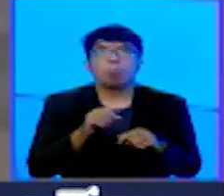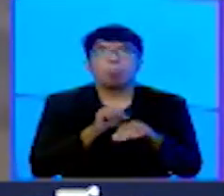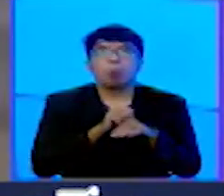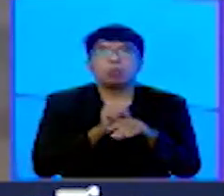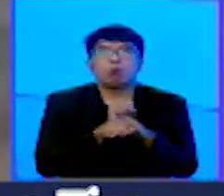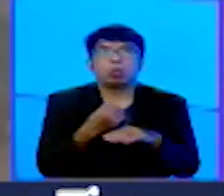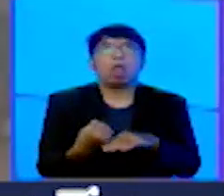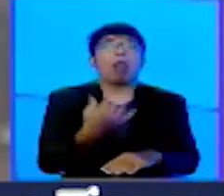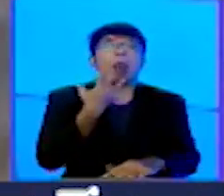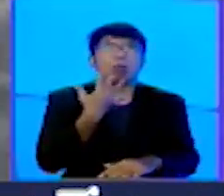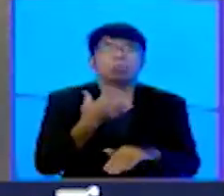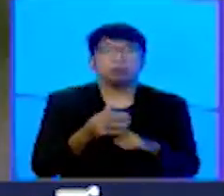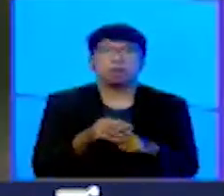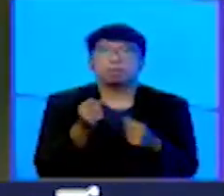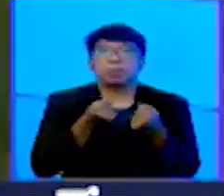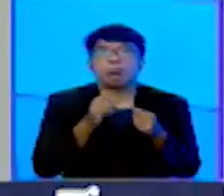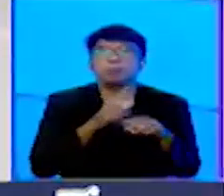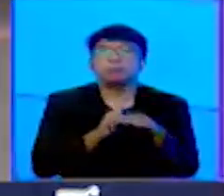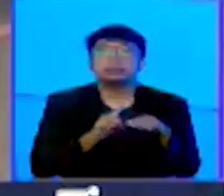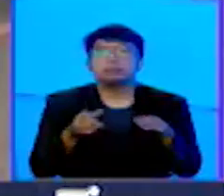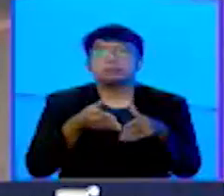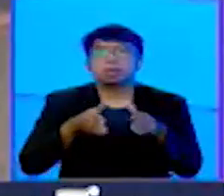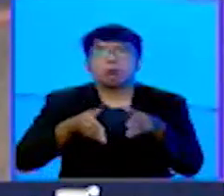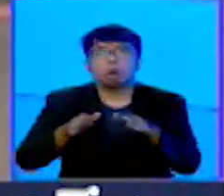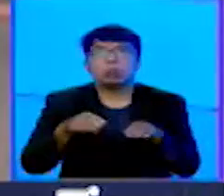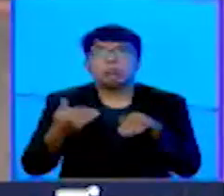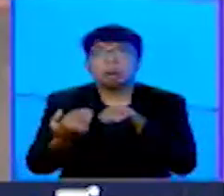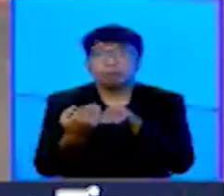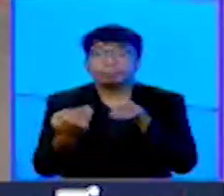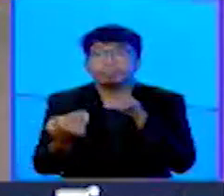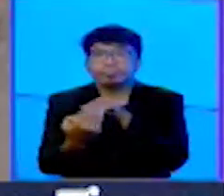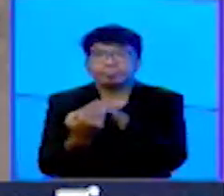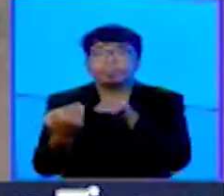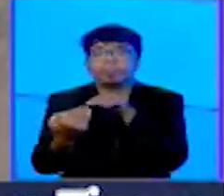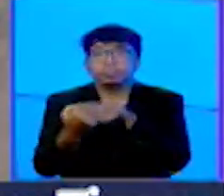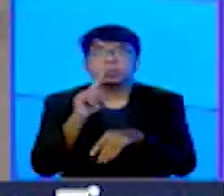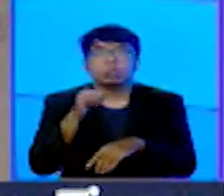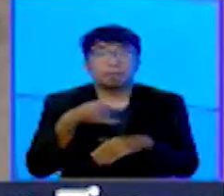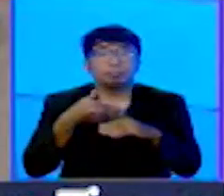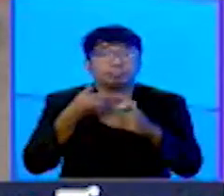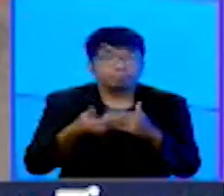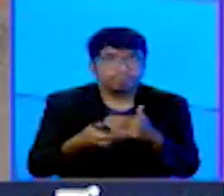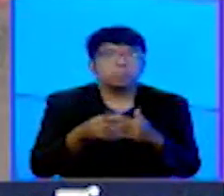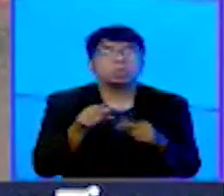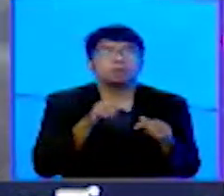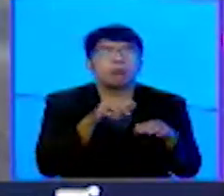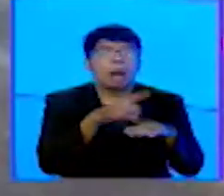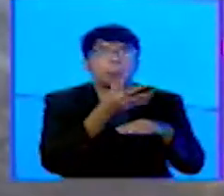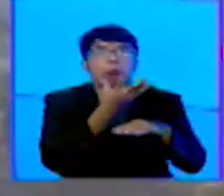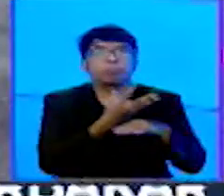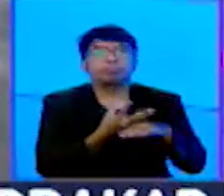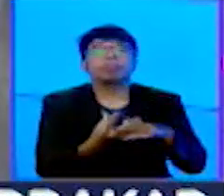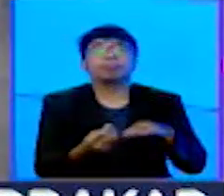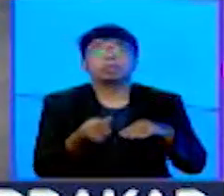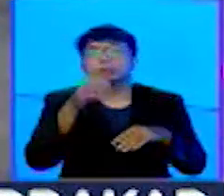pengendara memilih memakai satu lajur bergantian satu jam kemudian api berhasil dijinakkan mobil polisi menemukan botol